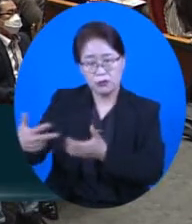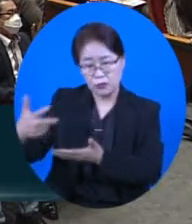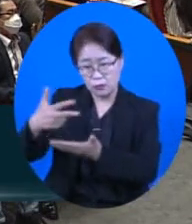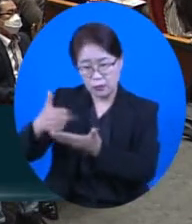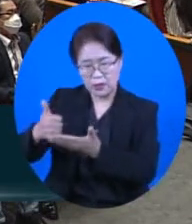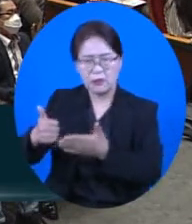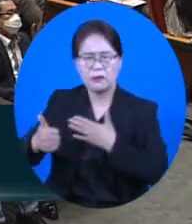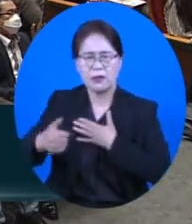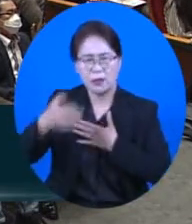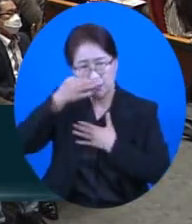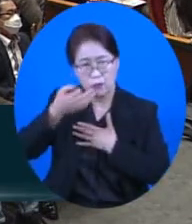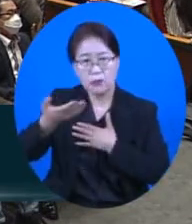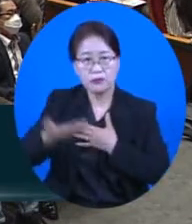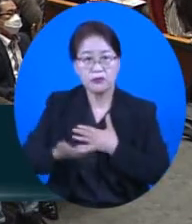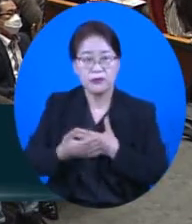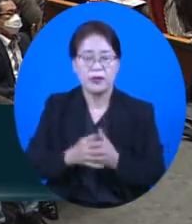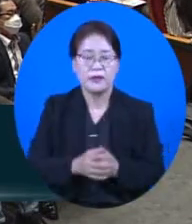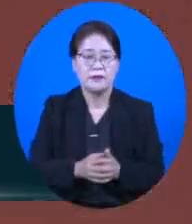내게 보이시니라.